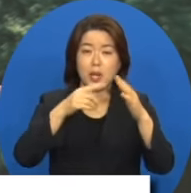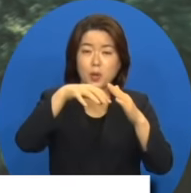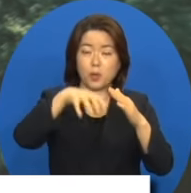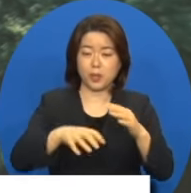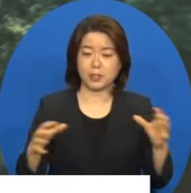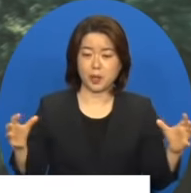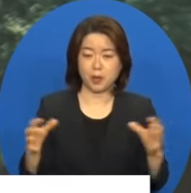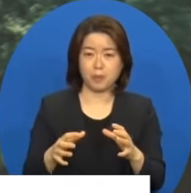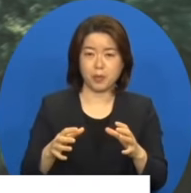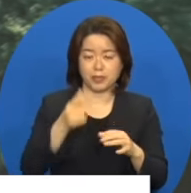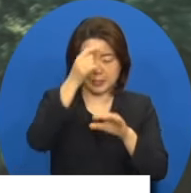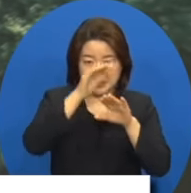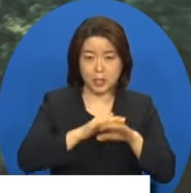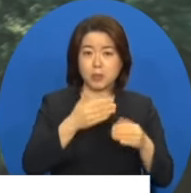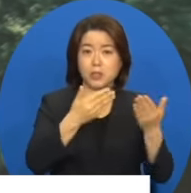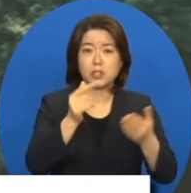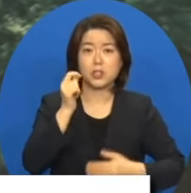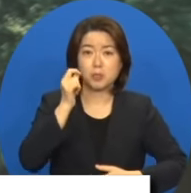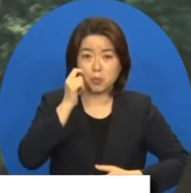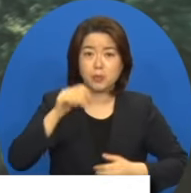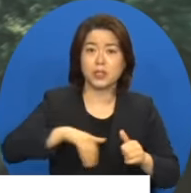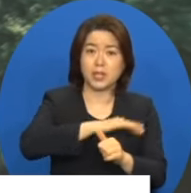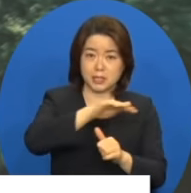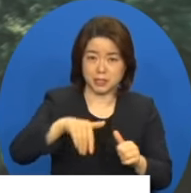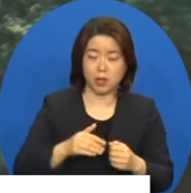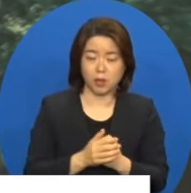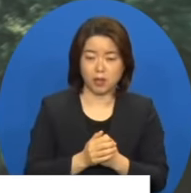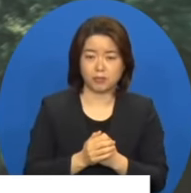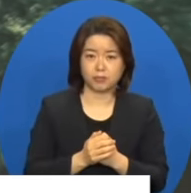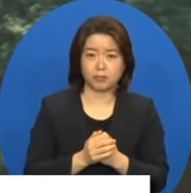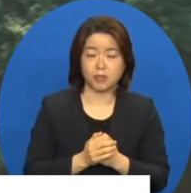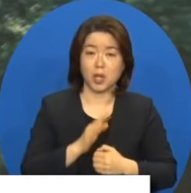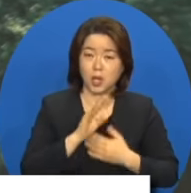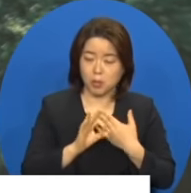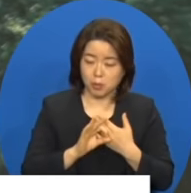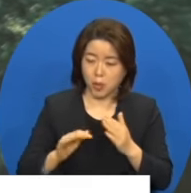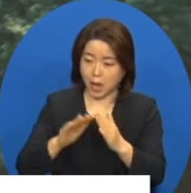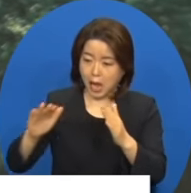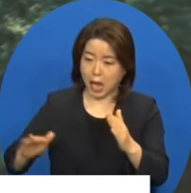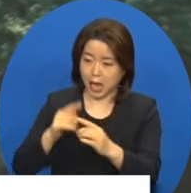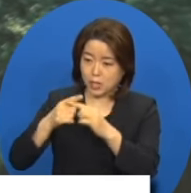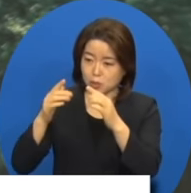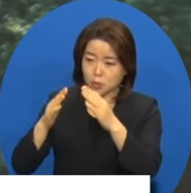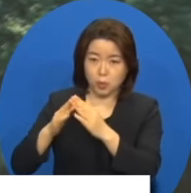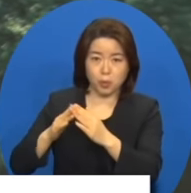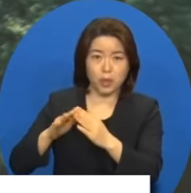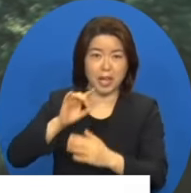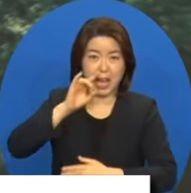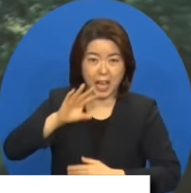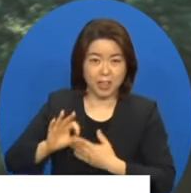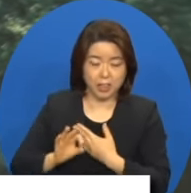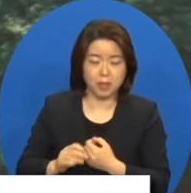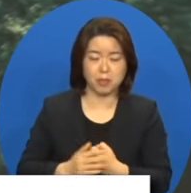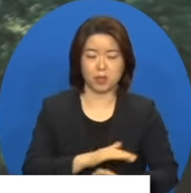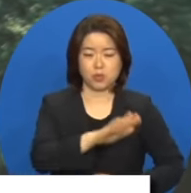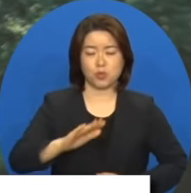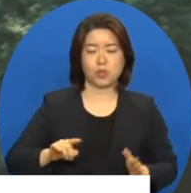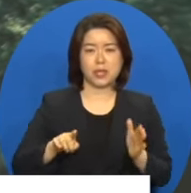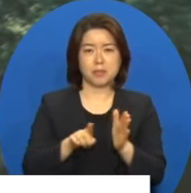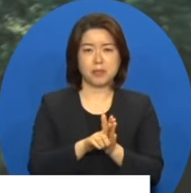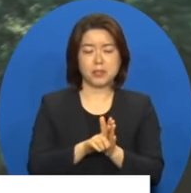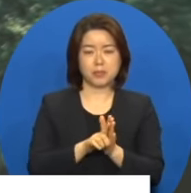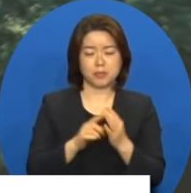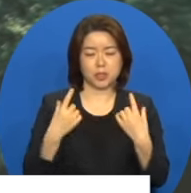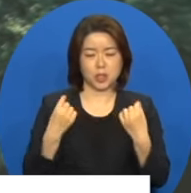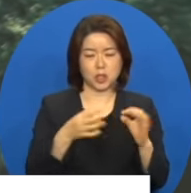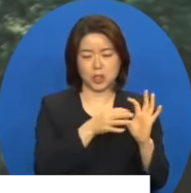예배할 수 없게 되는 상황에서 가정이 교회가 되지 않으면 우리의 믿음이 유지될 수 없다는